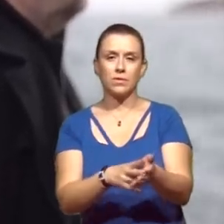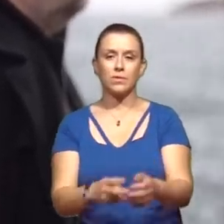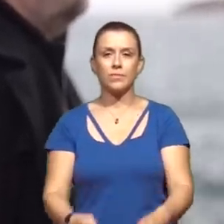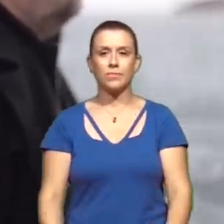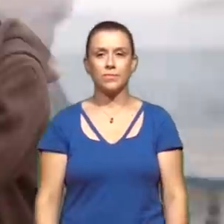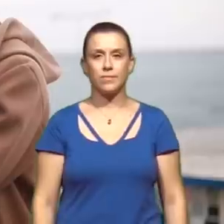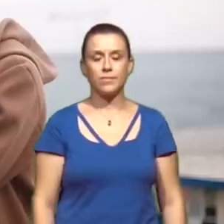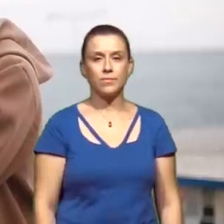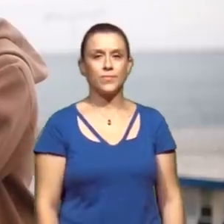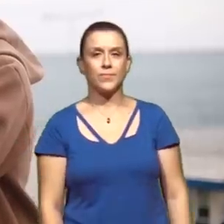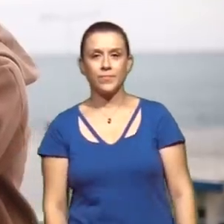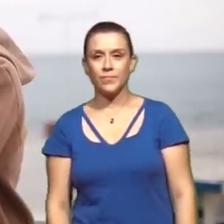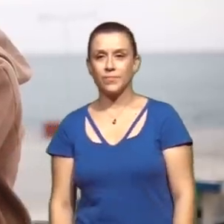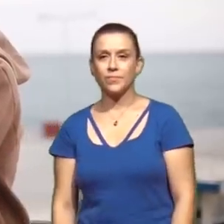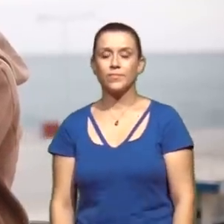απαγορευτικό.